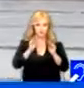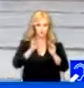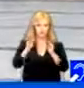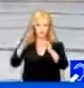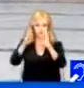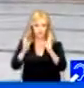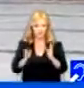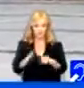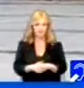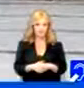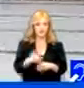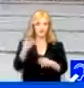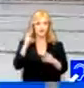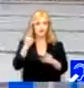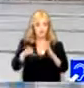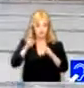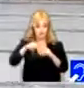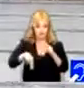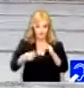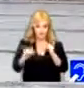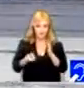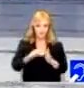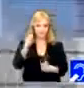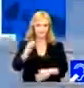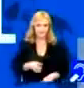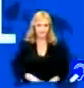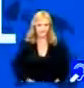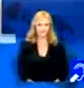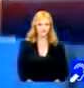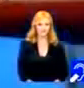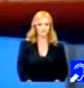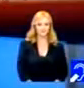Când va fi gata noul punct de trecere, aflați în telejurnal.